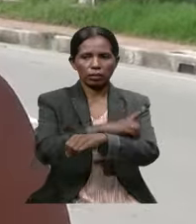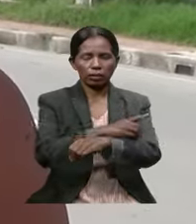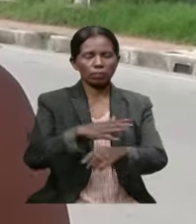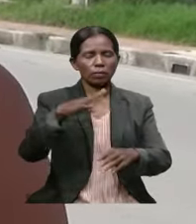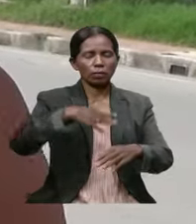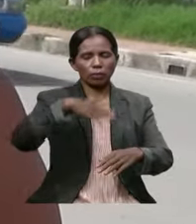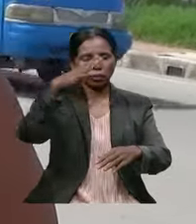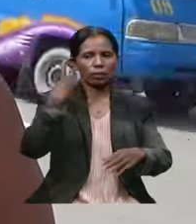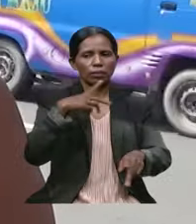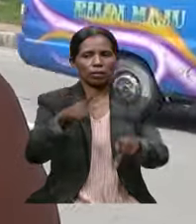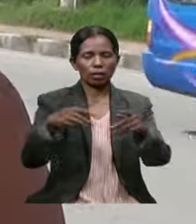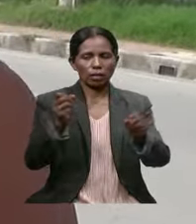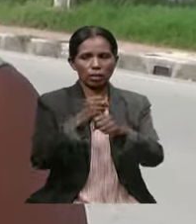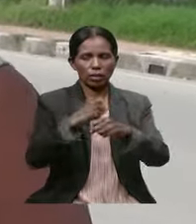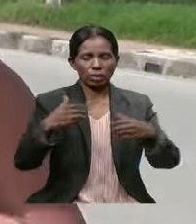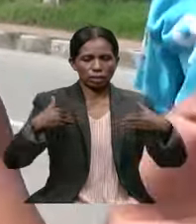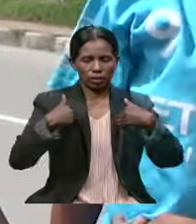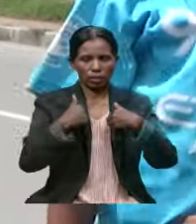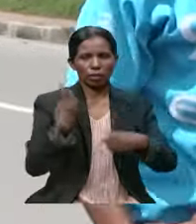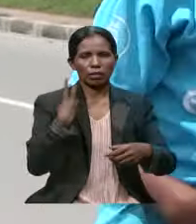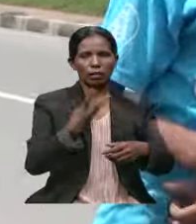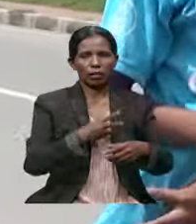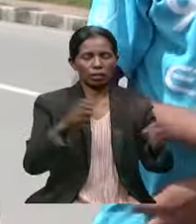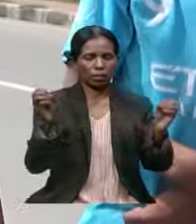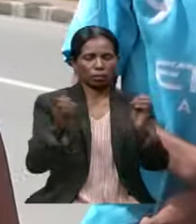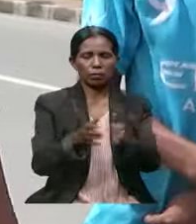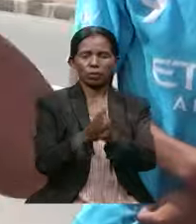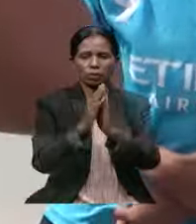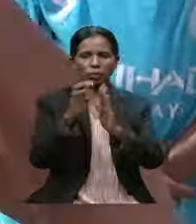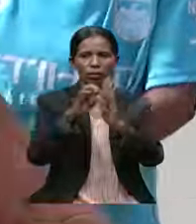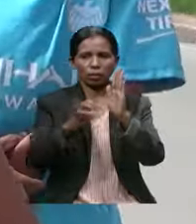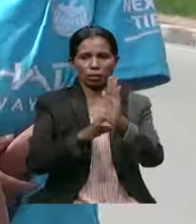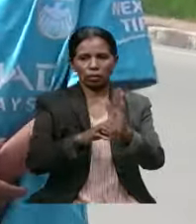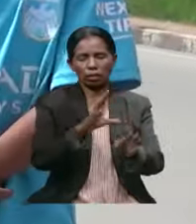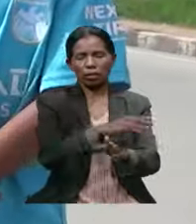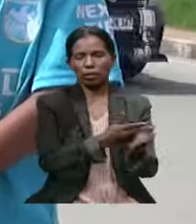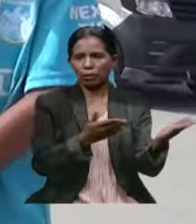pobu halo hasa ani masir. Ami ne los matare ni men estado. Ami ne lore